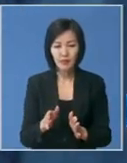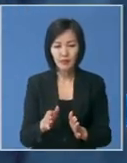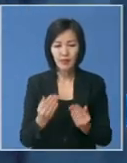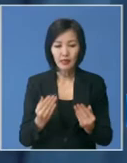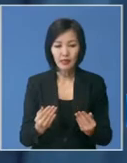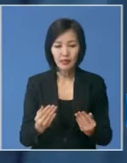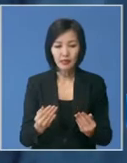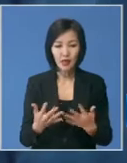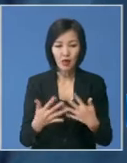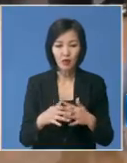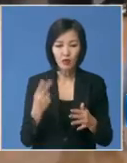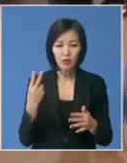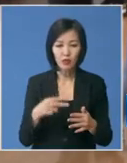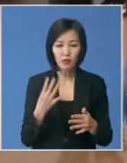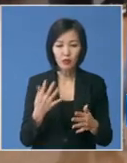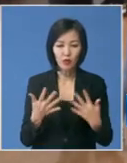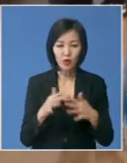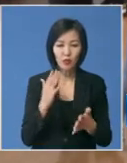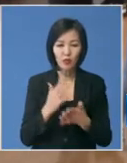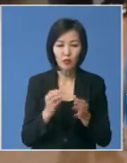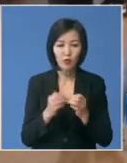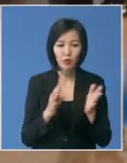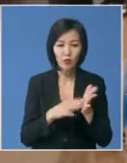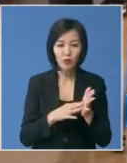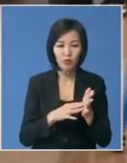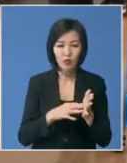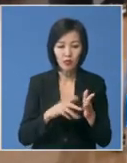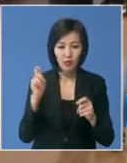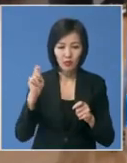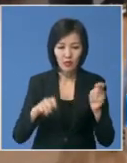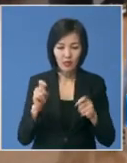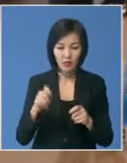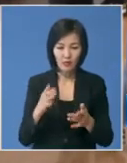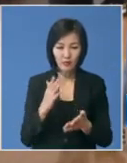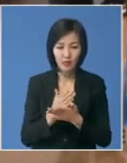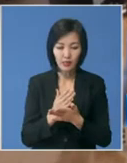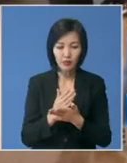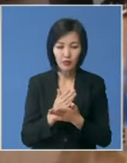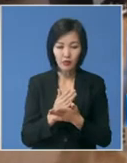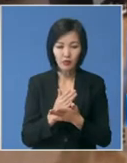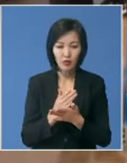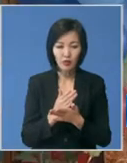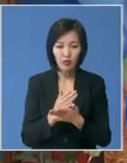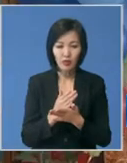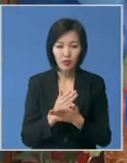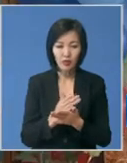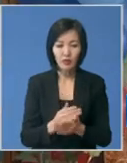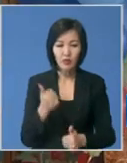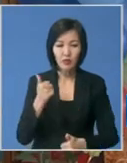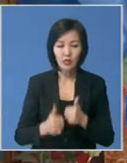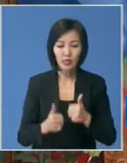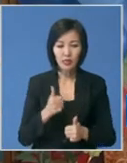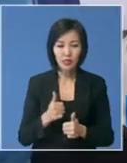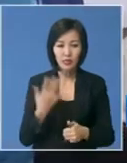қазір ауылымызда 24 ауыл бар екен, соның 19-нан келіп тұр ғой. 19 ауылдан оқушылар келіп тұр. Енді жарыста